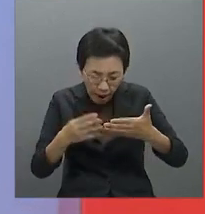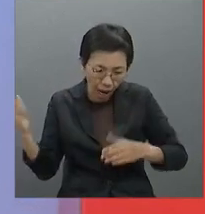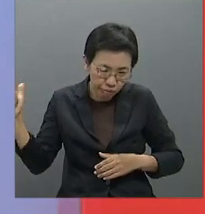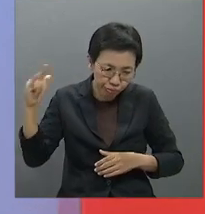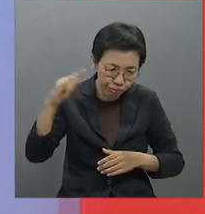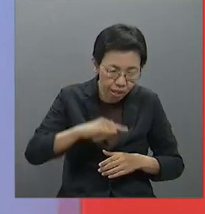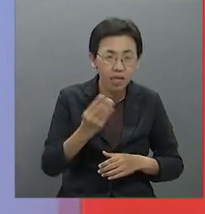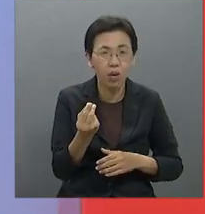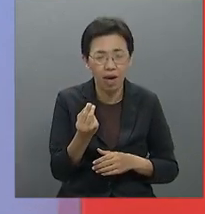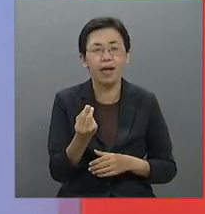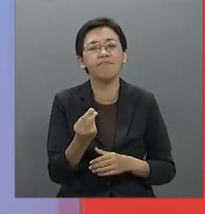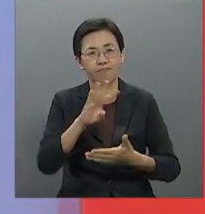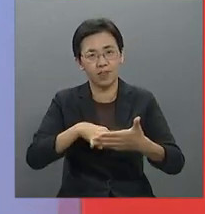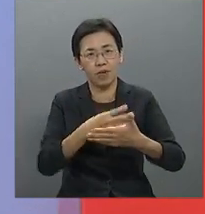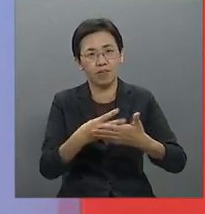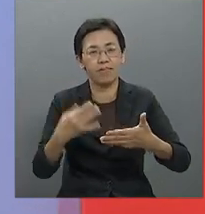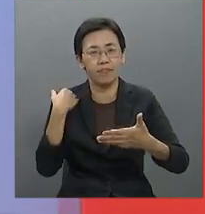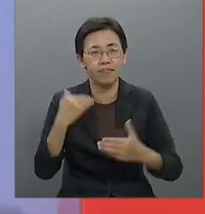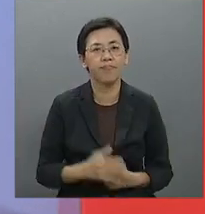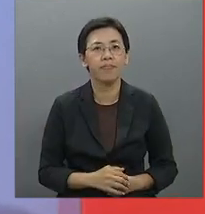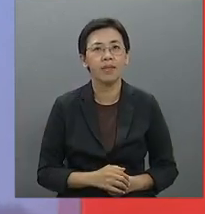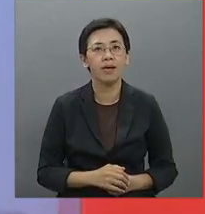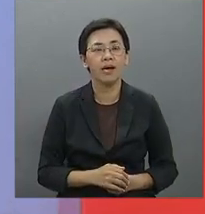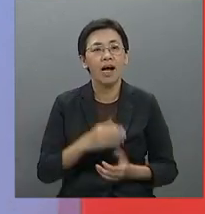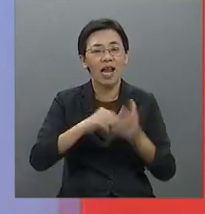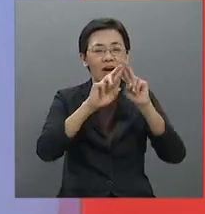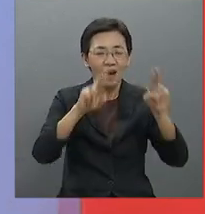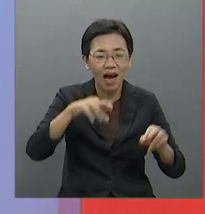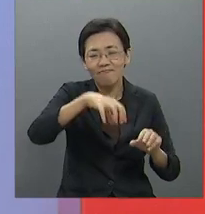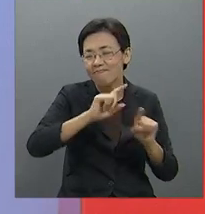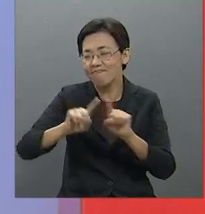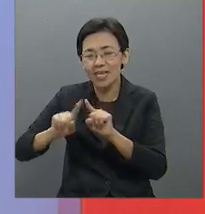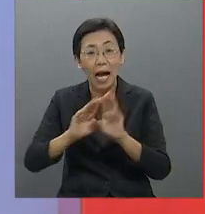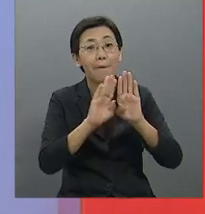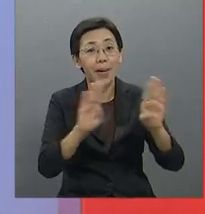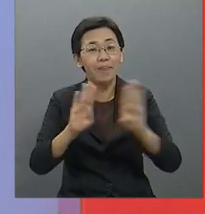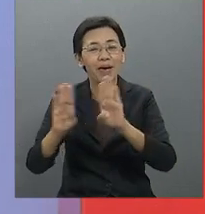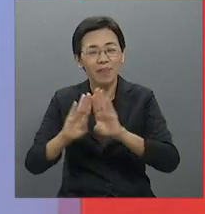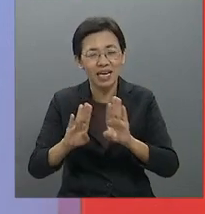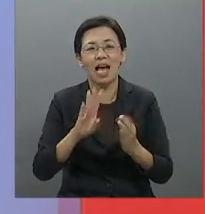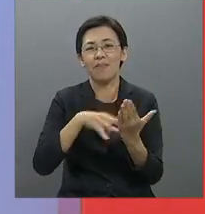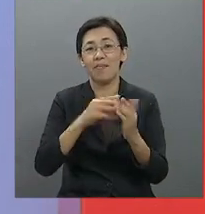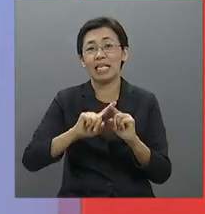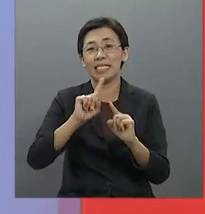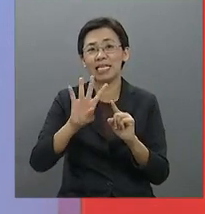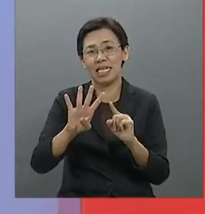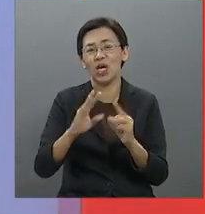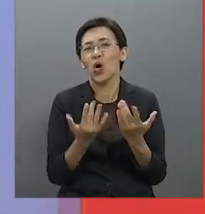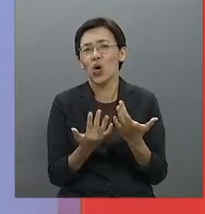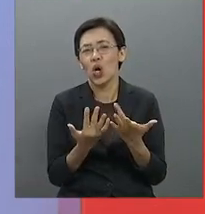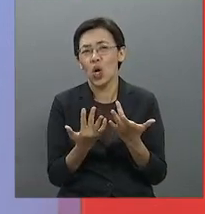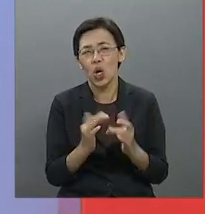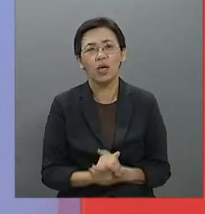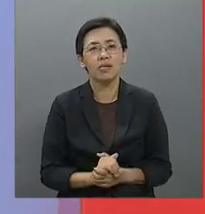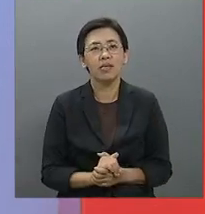เมื่สัครูนคุรการเรื่องของมาตรการผ่อนปรนในระยะที่ 4สิ่ที่จะนำให้คนไทยไปสจุดนั้นได้ก็คือ